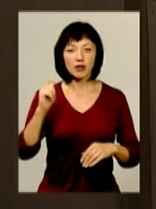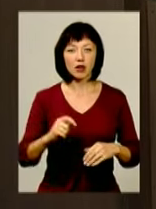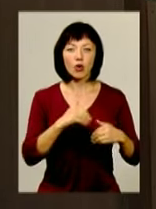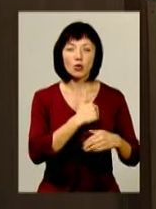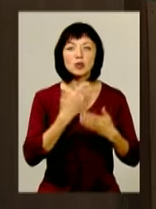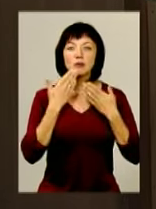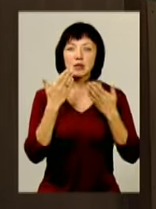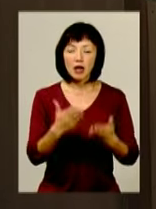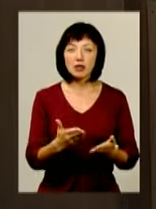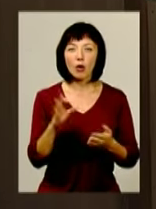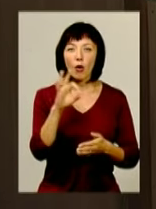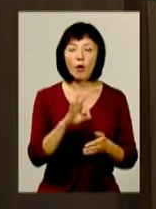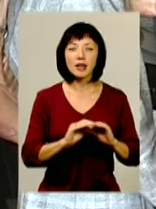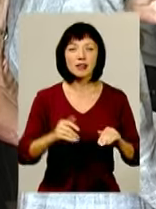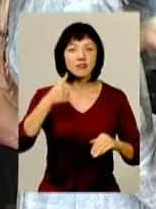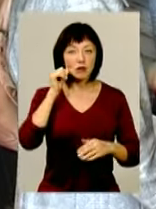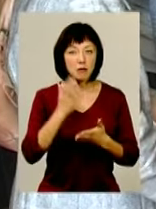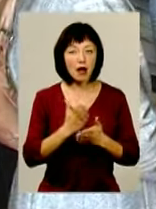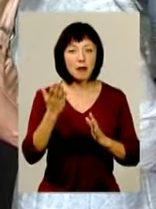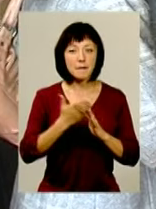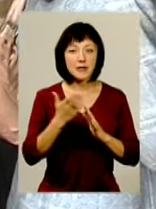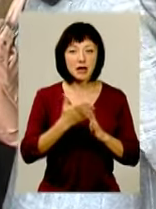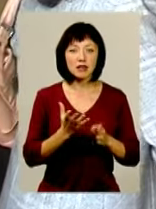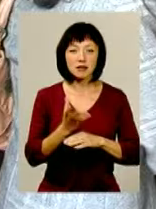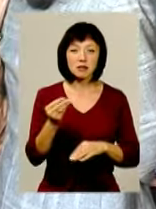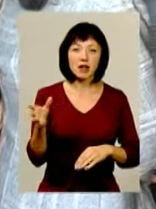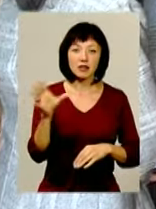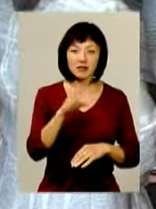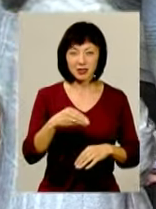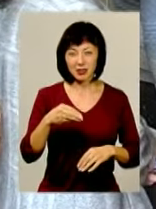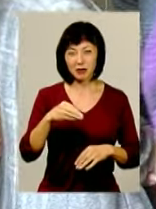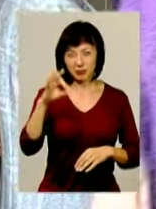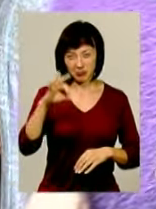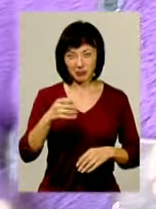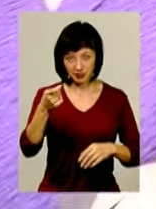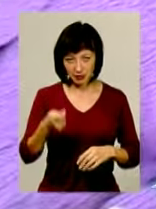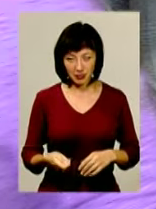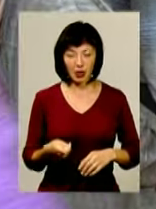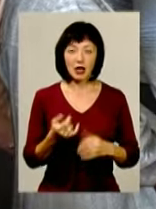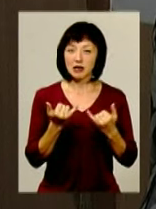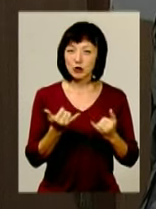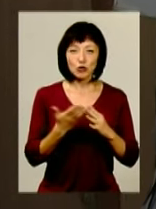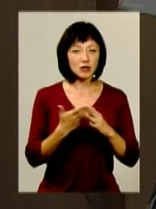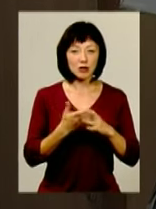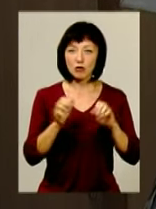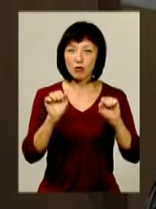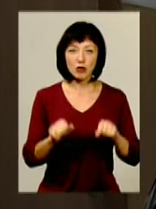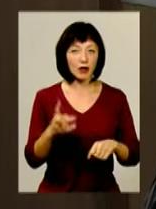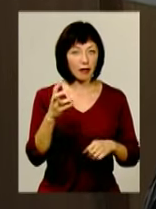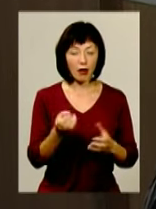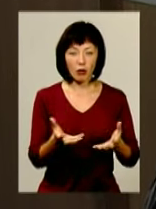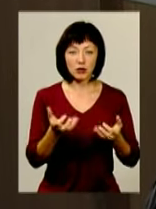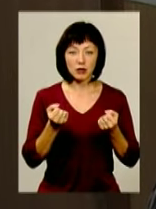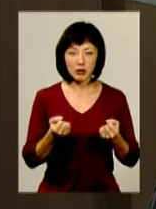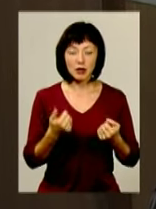Петрівна бідкається. Ще вчора мала пільги на сплату усіх комунальних послуг. Тепер хвилюється, що й субсидію може не отримати. З